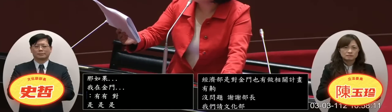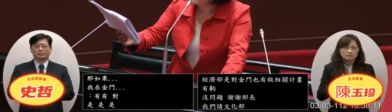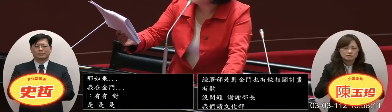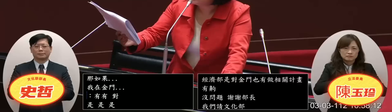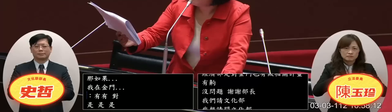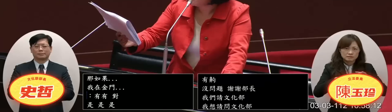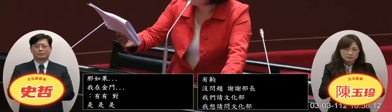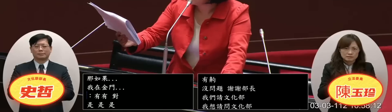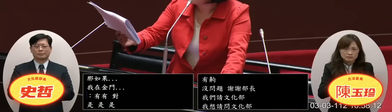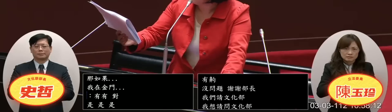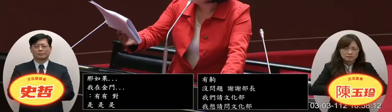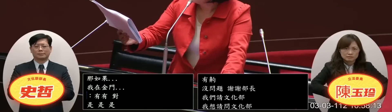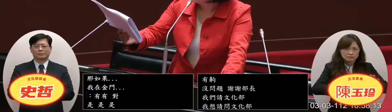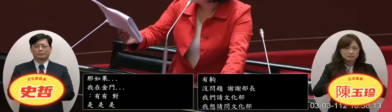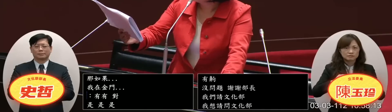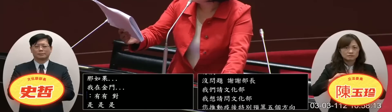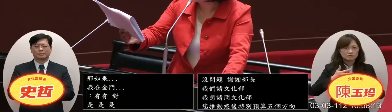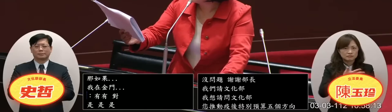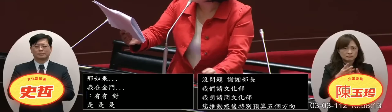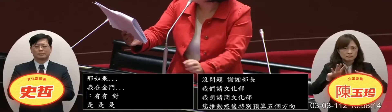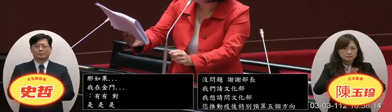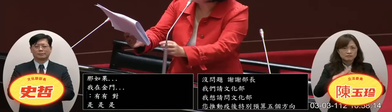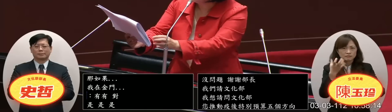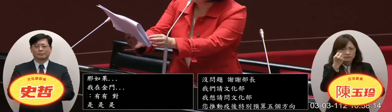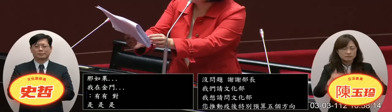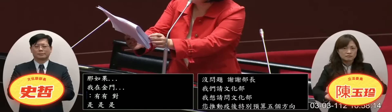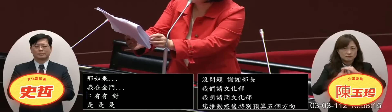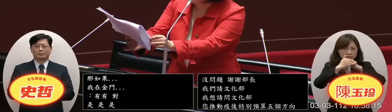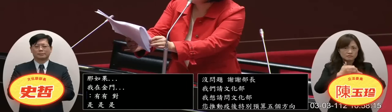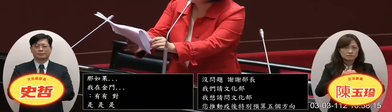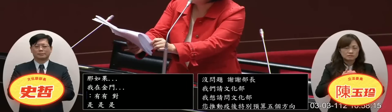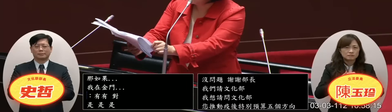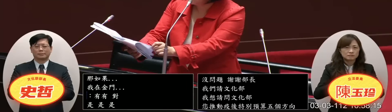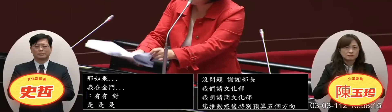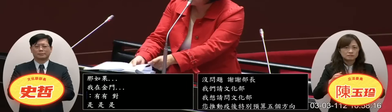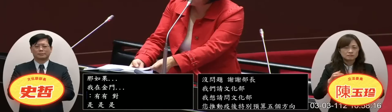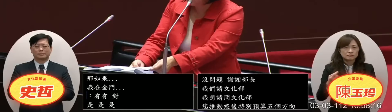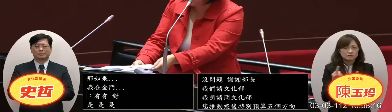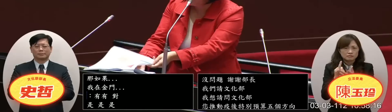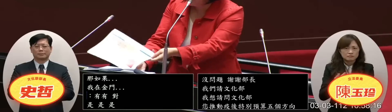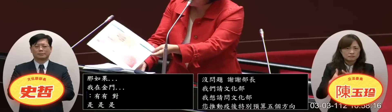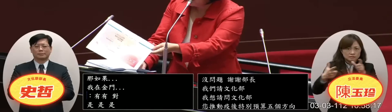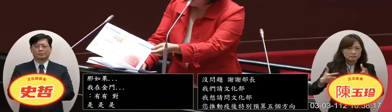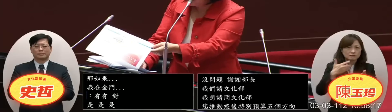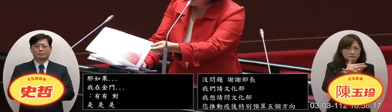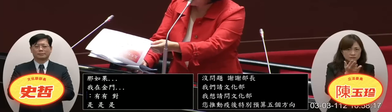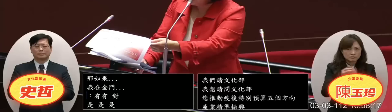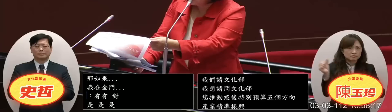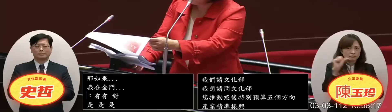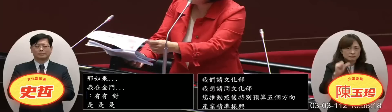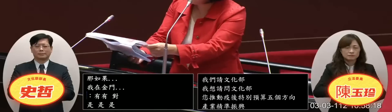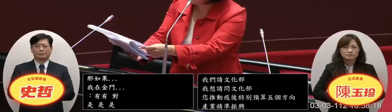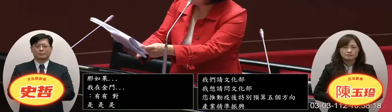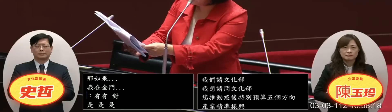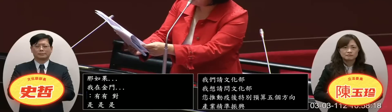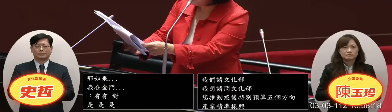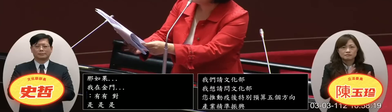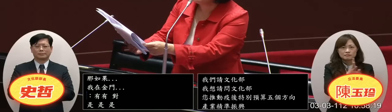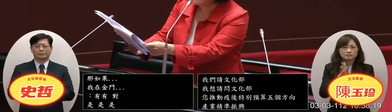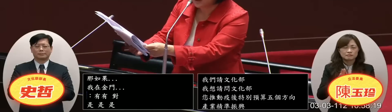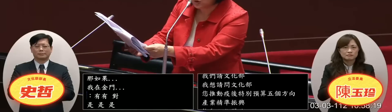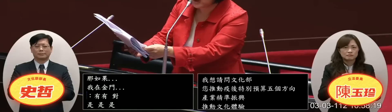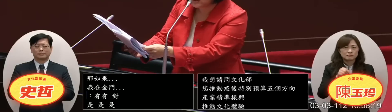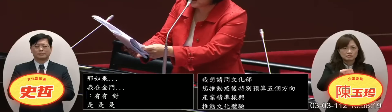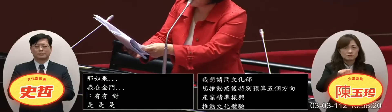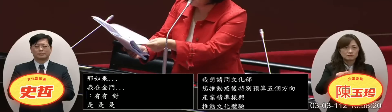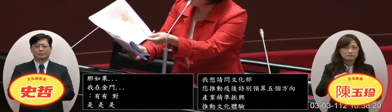强化艺文评选，哦，壮大艺术内容，扩大参与，哦，这些部分。这个，请问在这个里头，艺